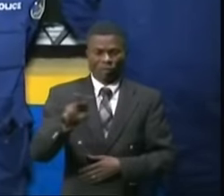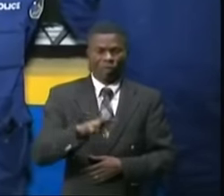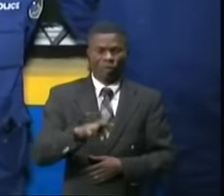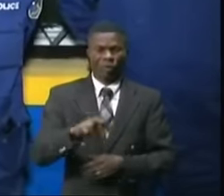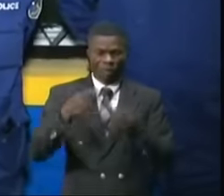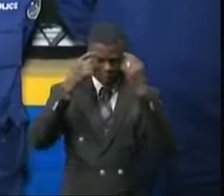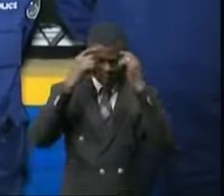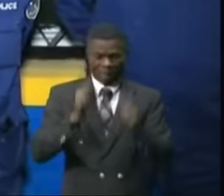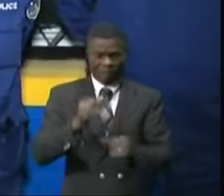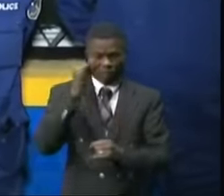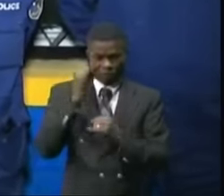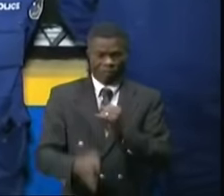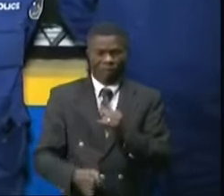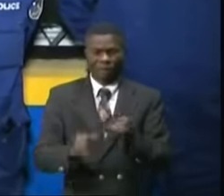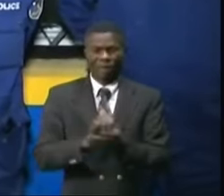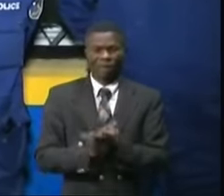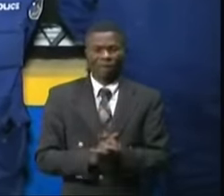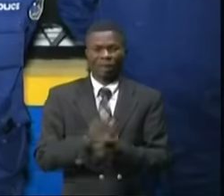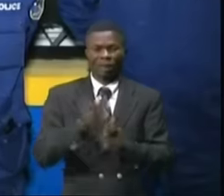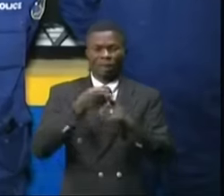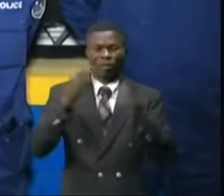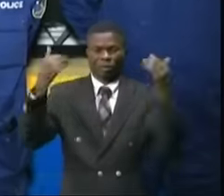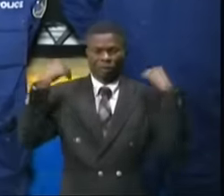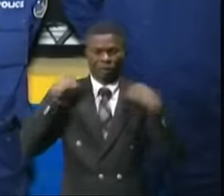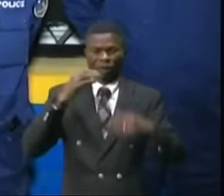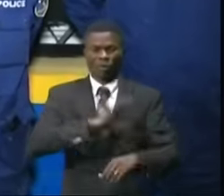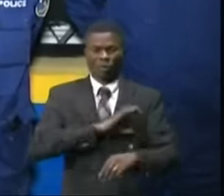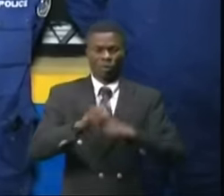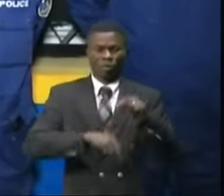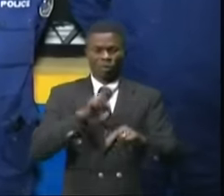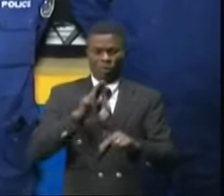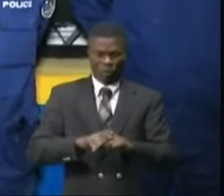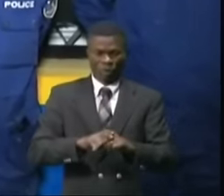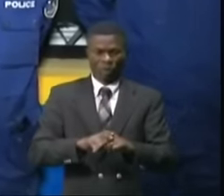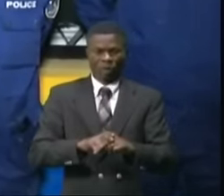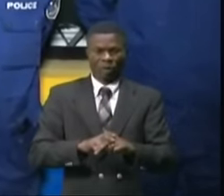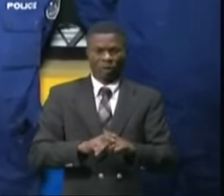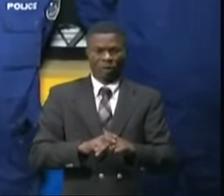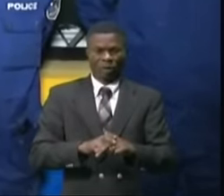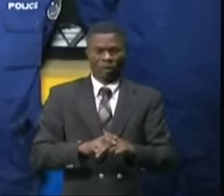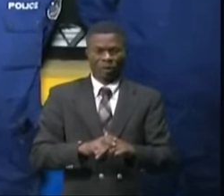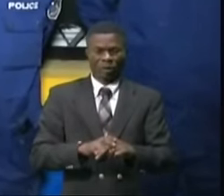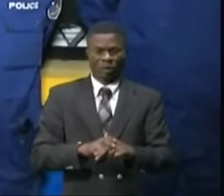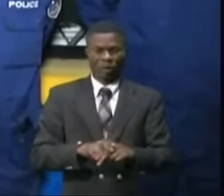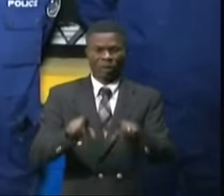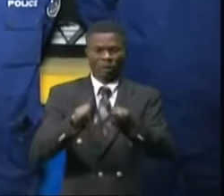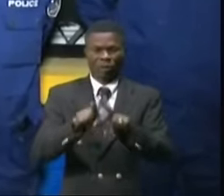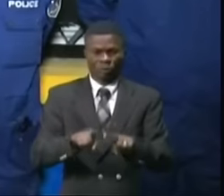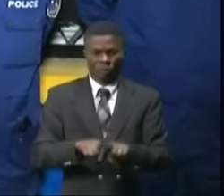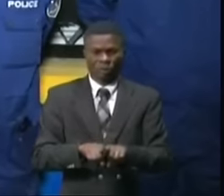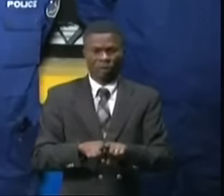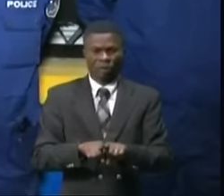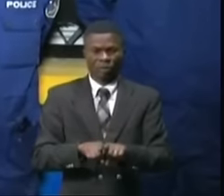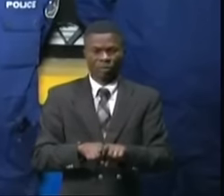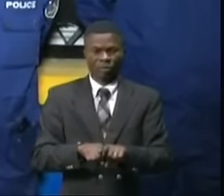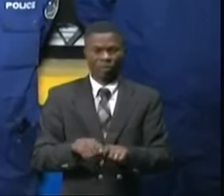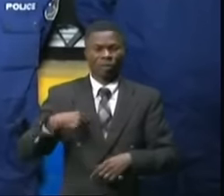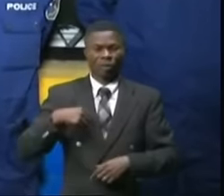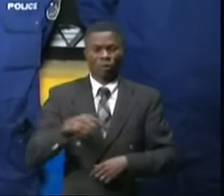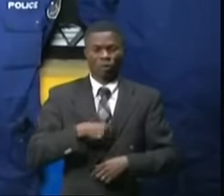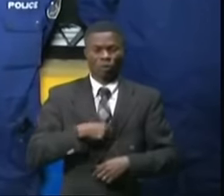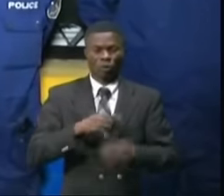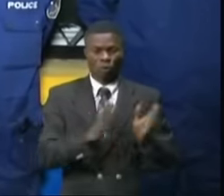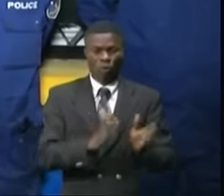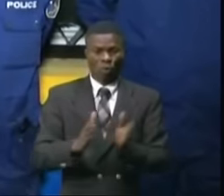la décision de l'autorité politico-administrative et c'est ce que nous allons prendre